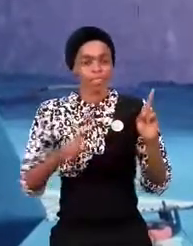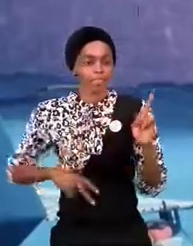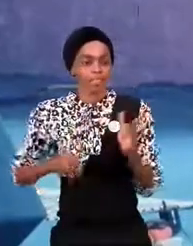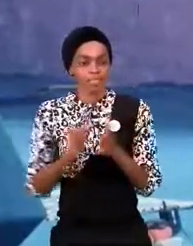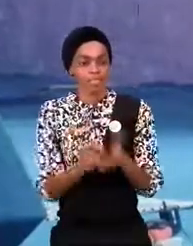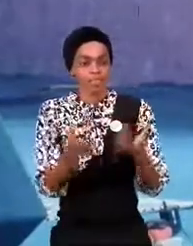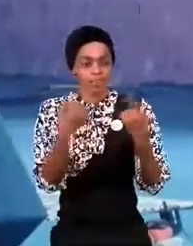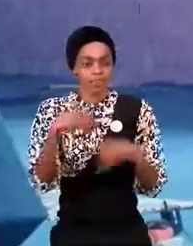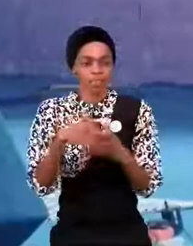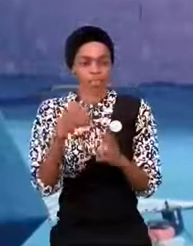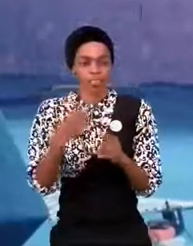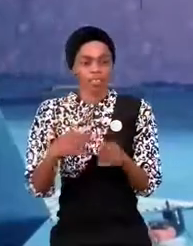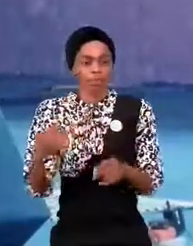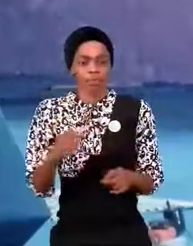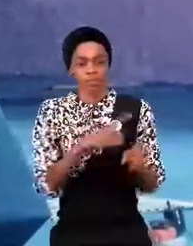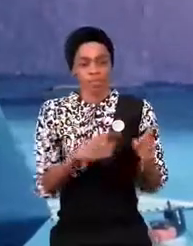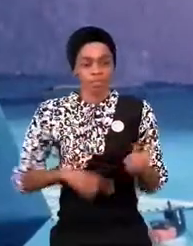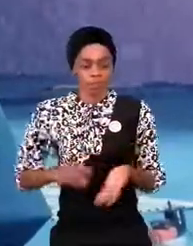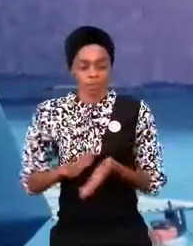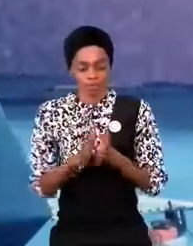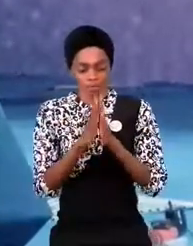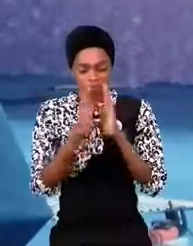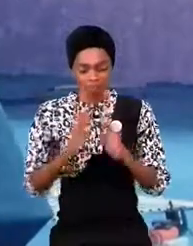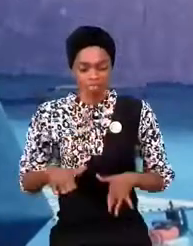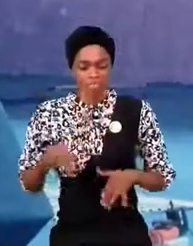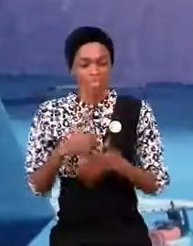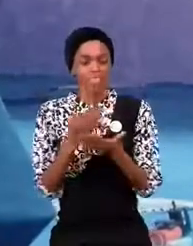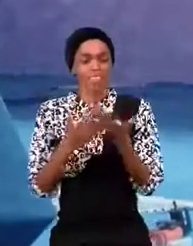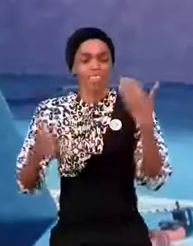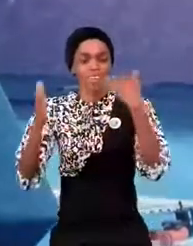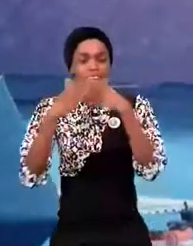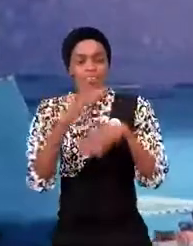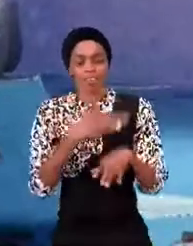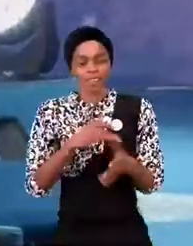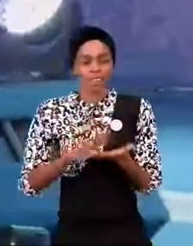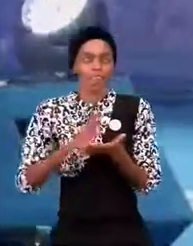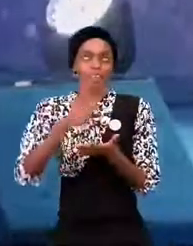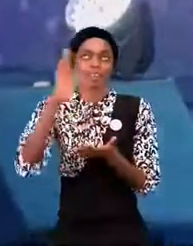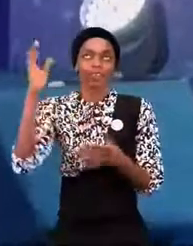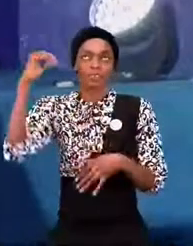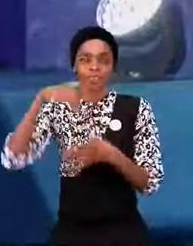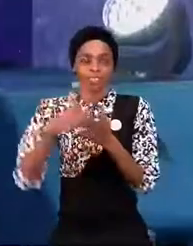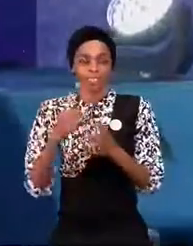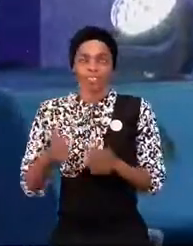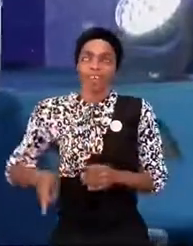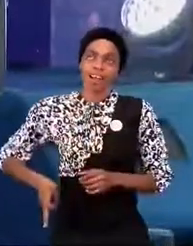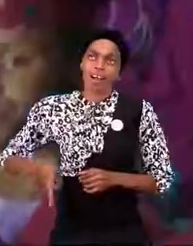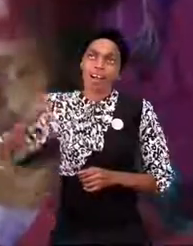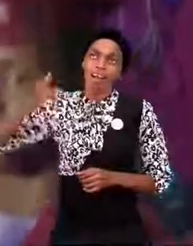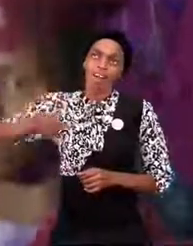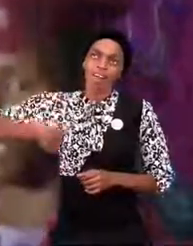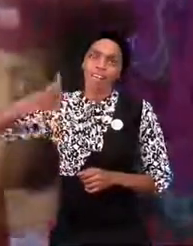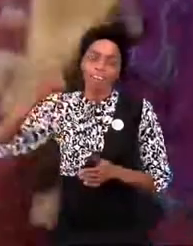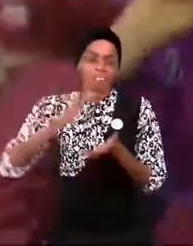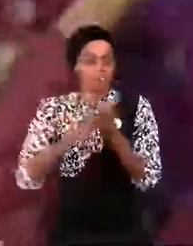le ciel et gloire dans les lieux très hauts. La paix est venue du